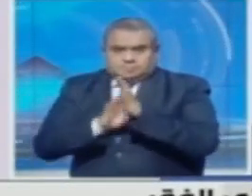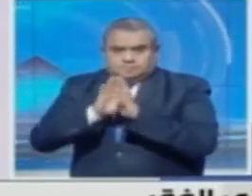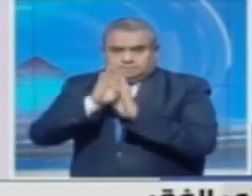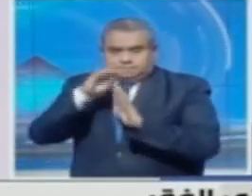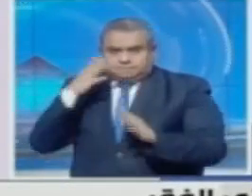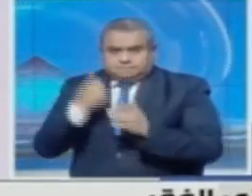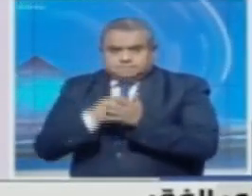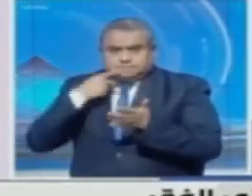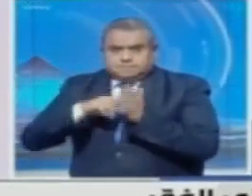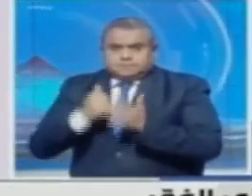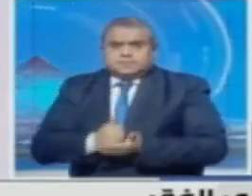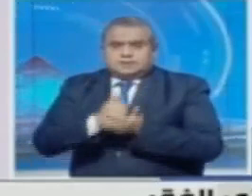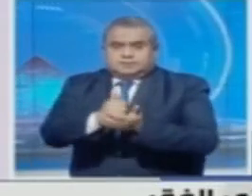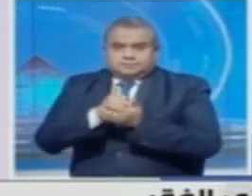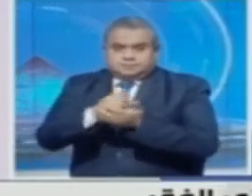يكون هناك